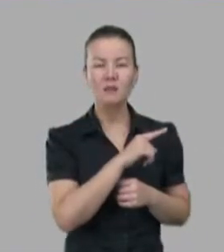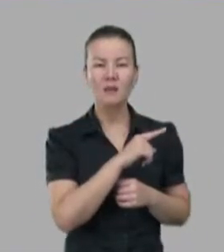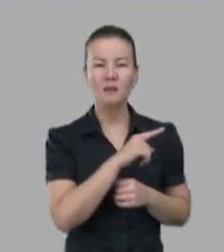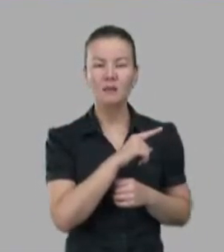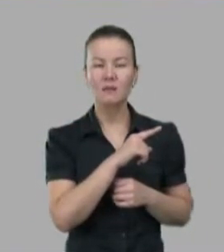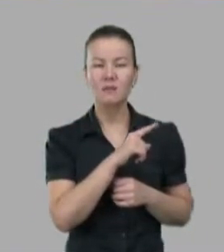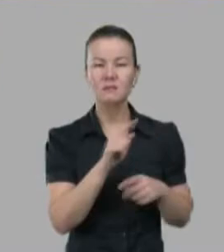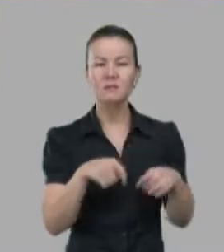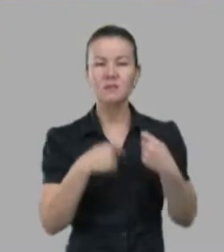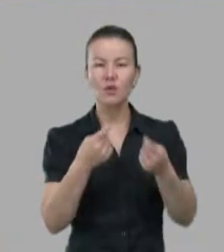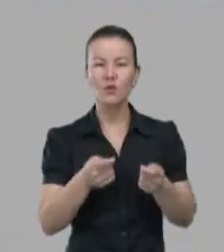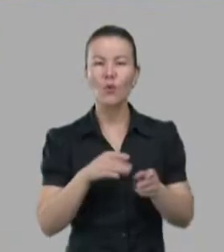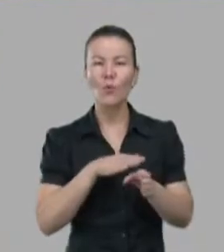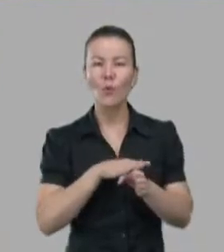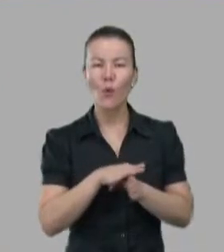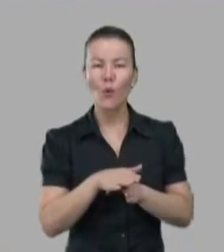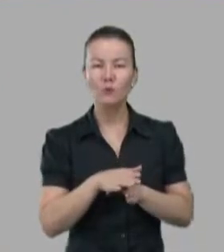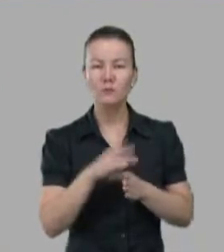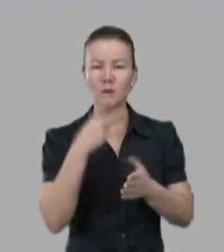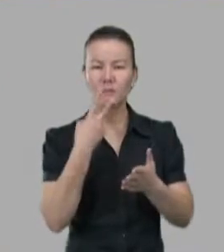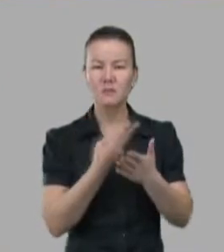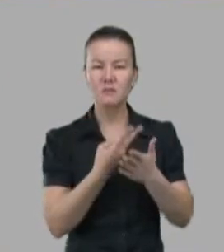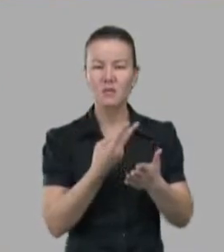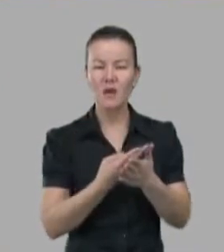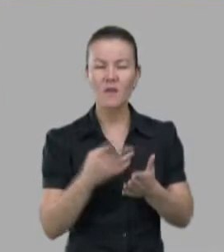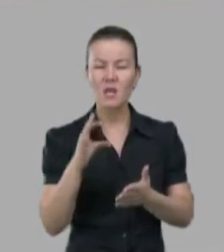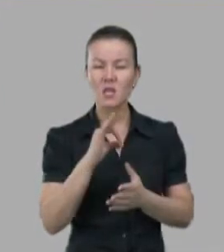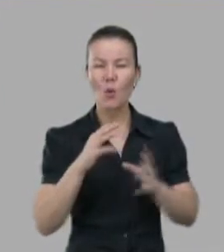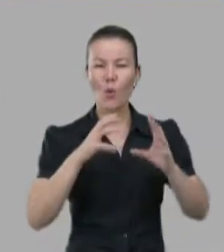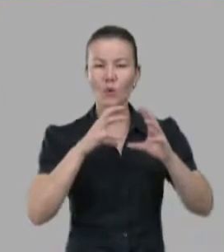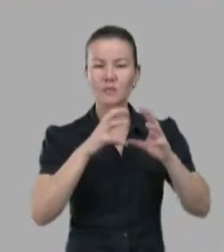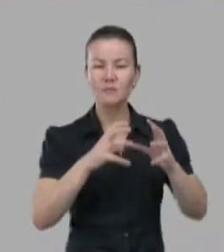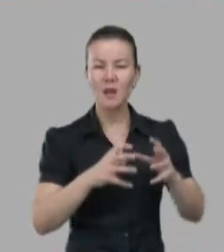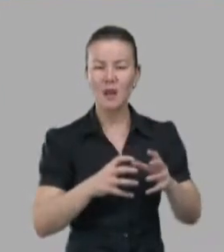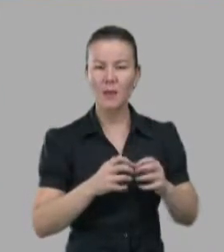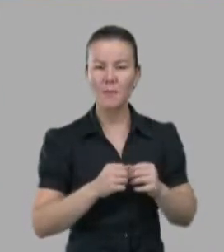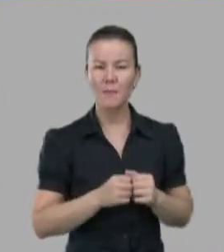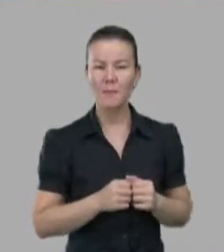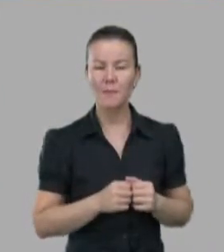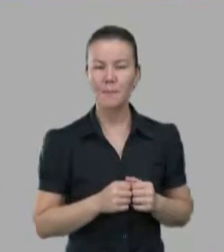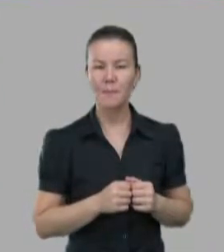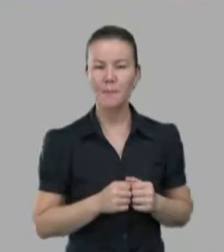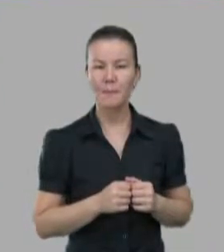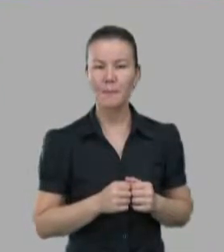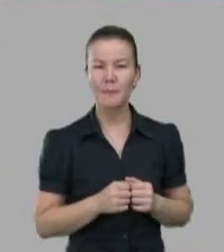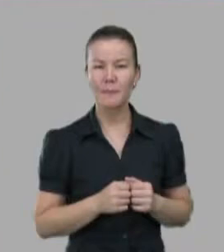Она дает полное представление о Земле,